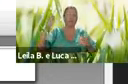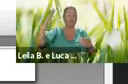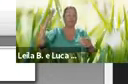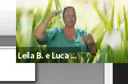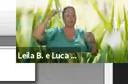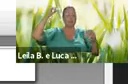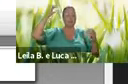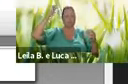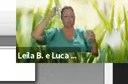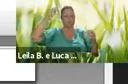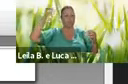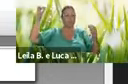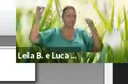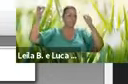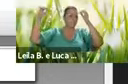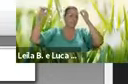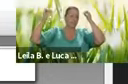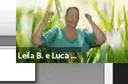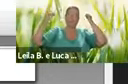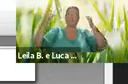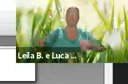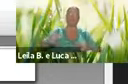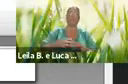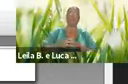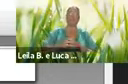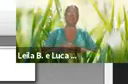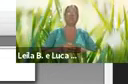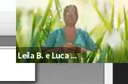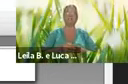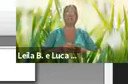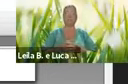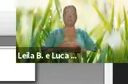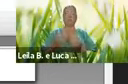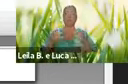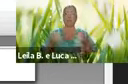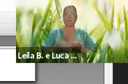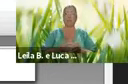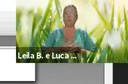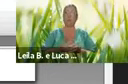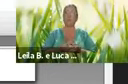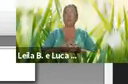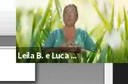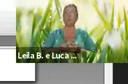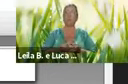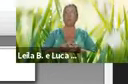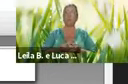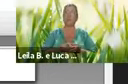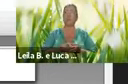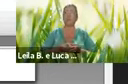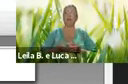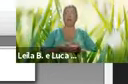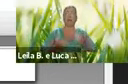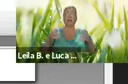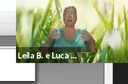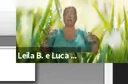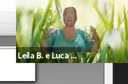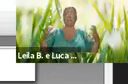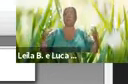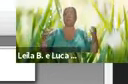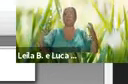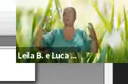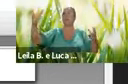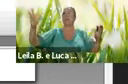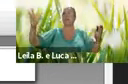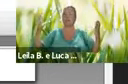Clementino, fili di luce si collegavano. Se noi potessimo vedere con gli occhi dello spirito, anche